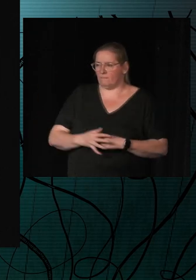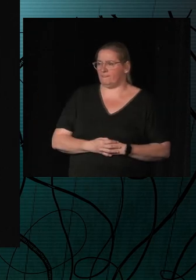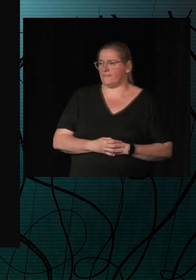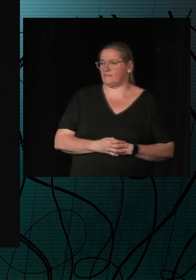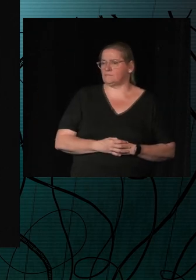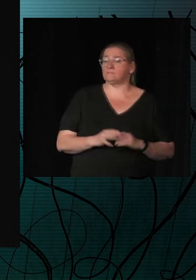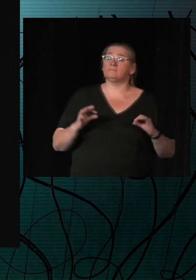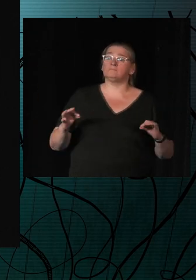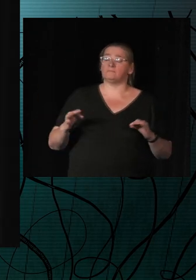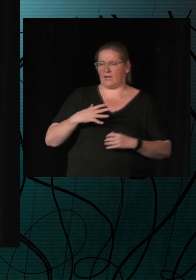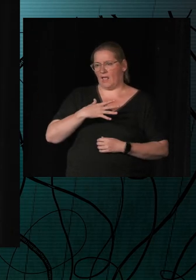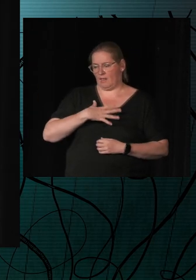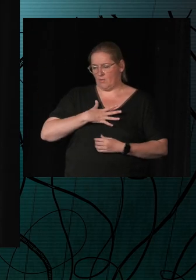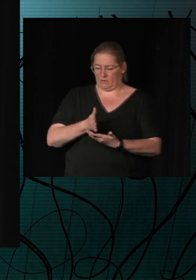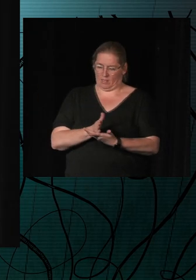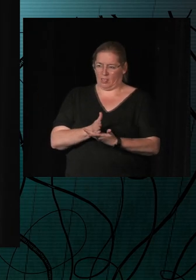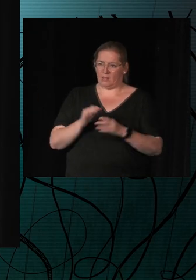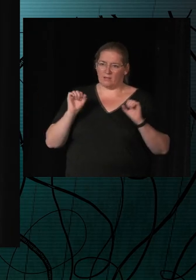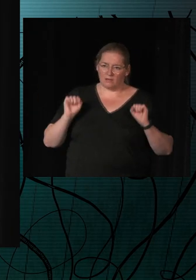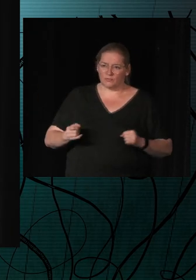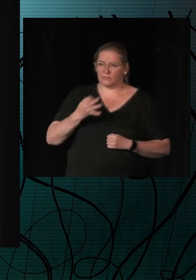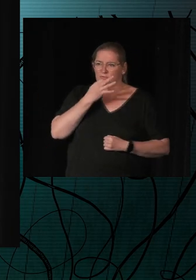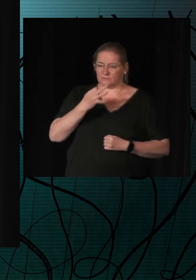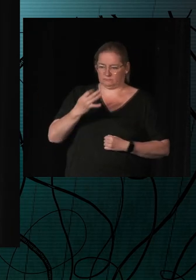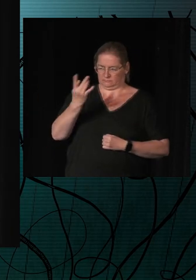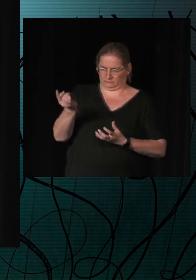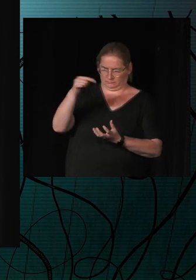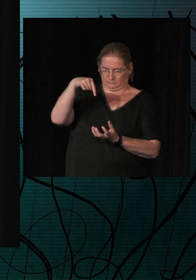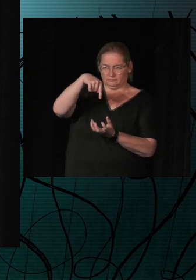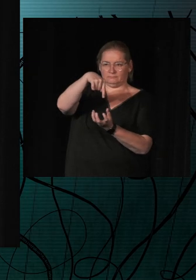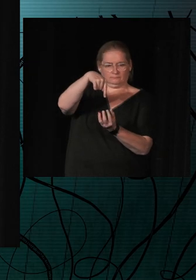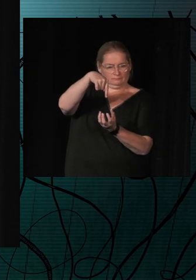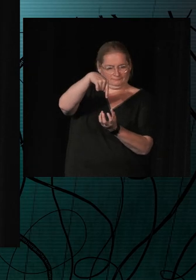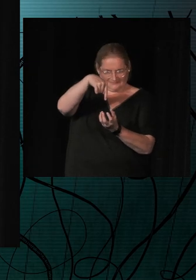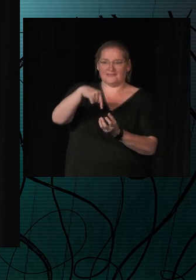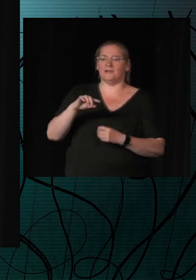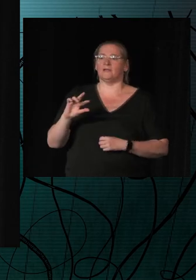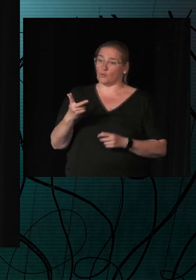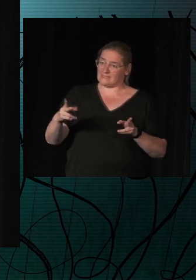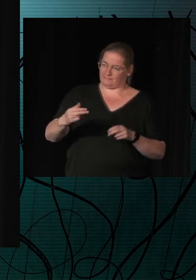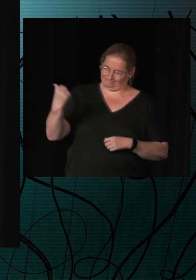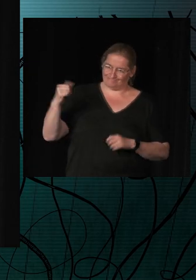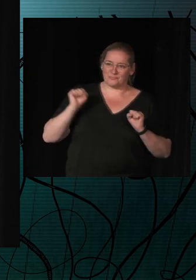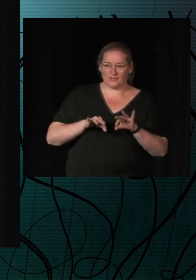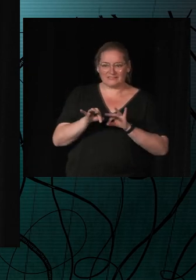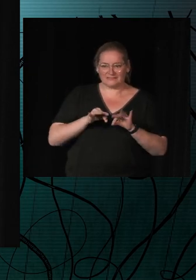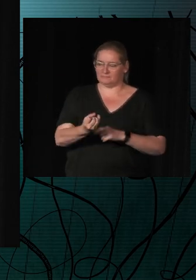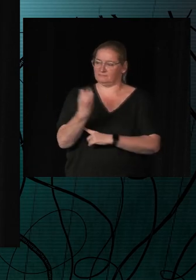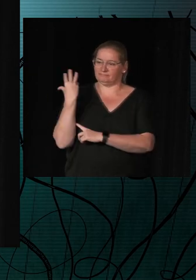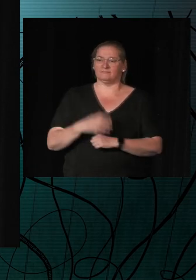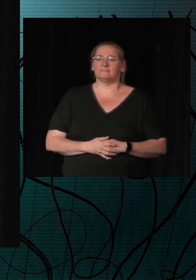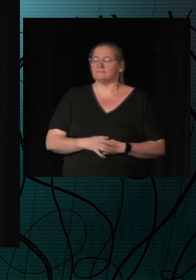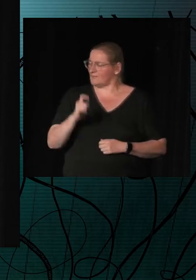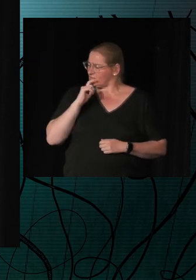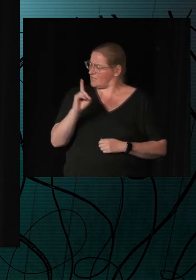rapport ambivalent à la peur on peut peut-être aborder le cas Dark Souls et diffuser le troisème extrait s'il vous plaît en régie euh puisque Damien tout à